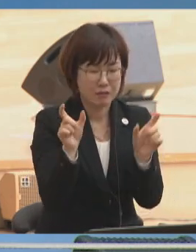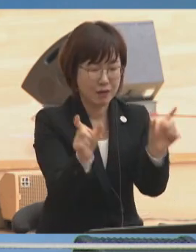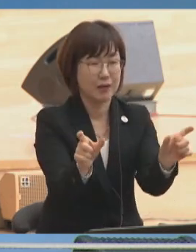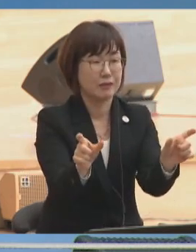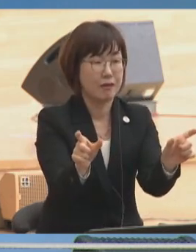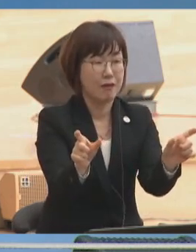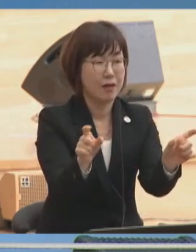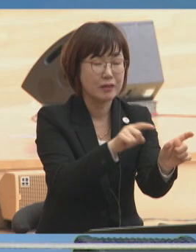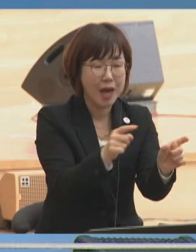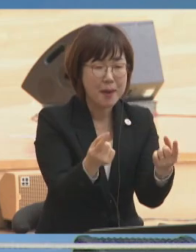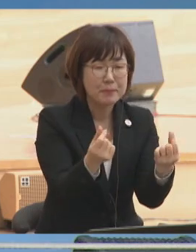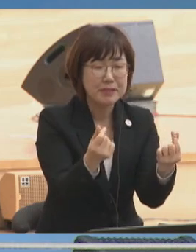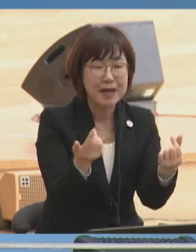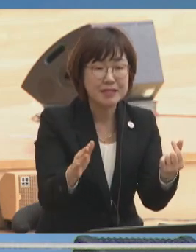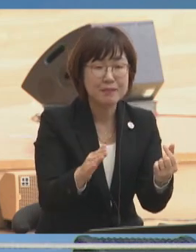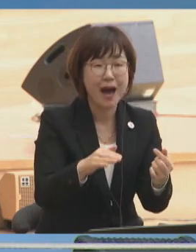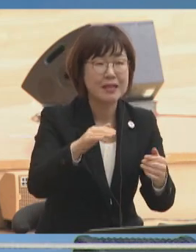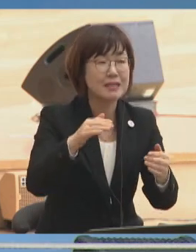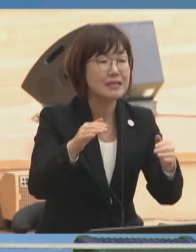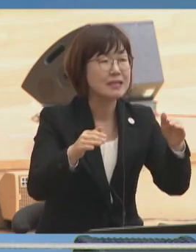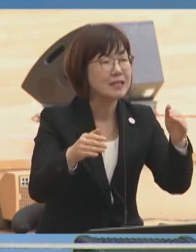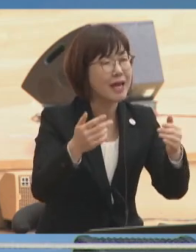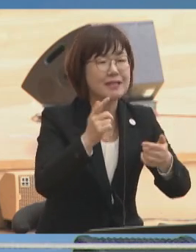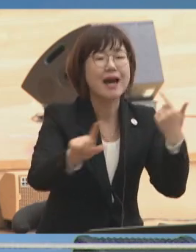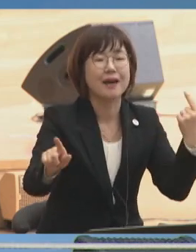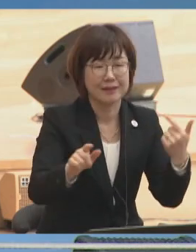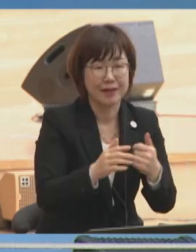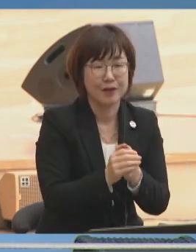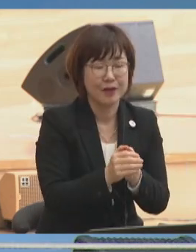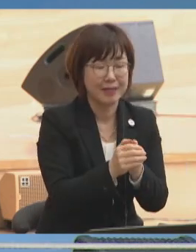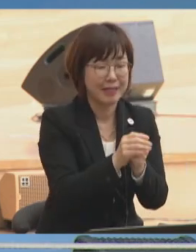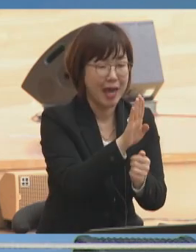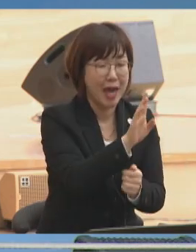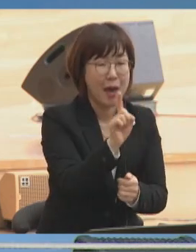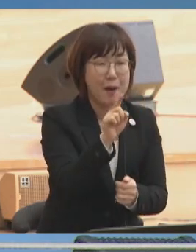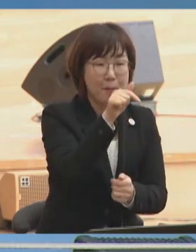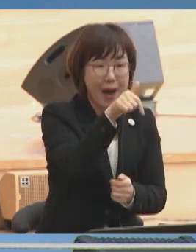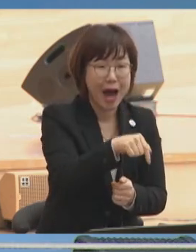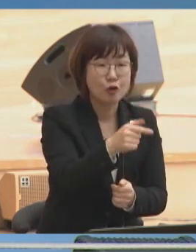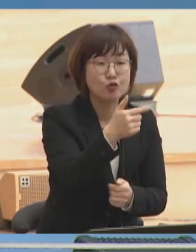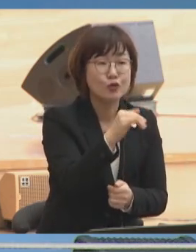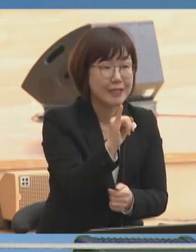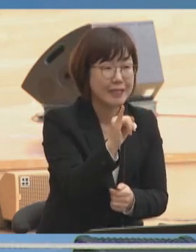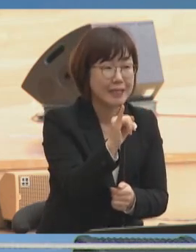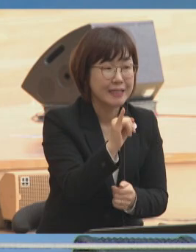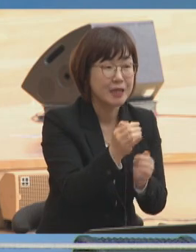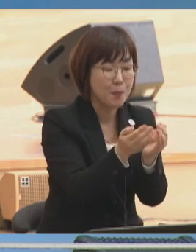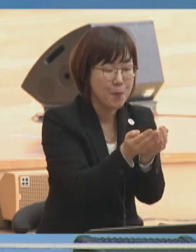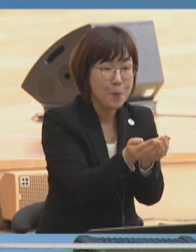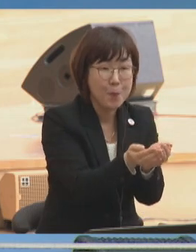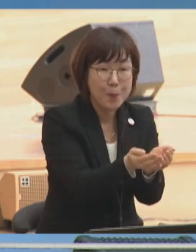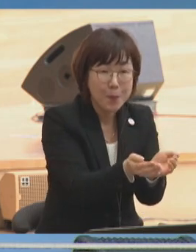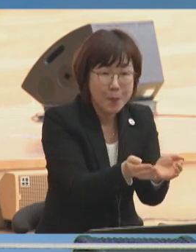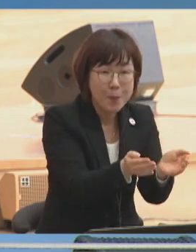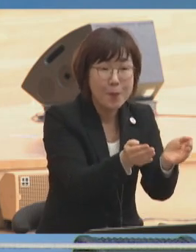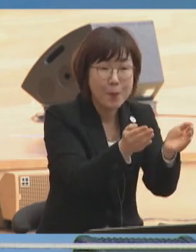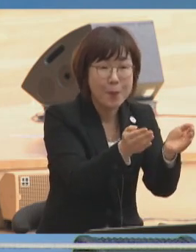이건 차이가 있습니다. 원어로도 찾아보면 차이가 있는데 바구니는 코피노스라는 원어예요.